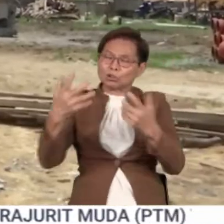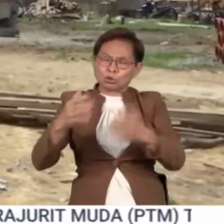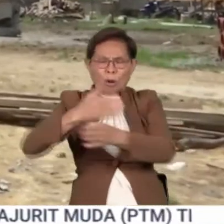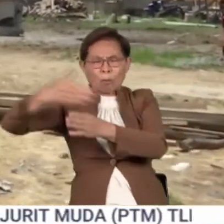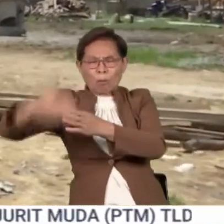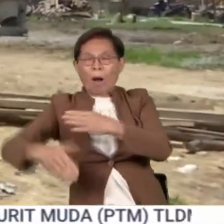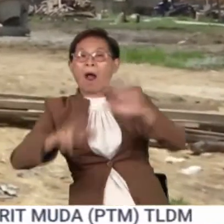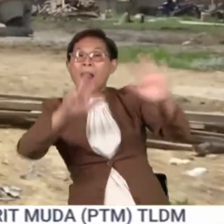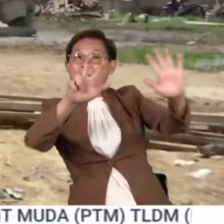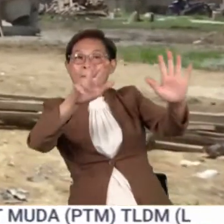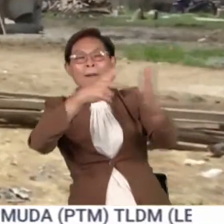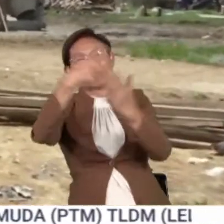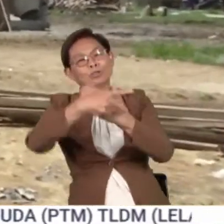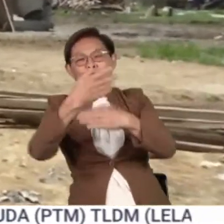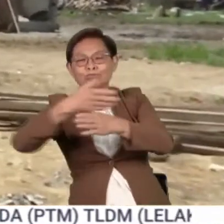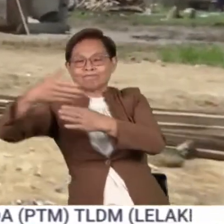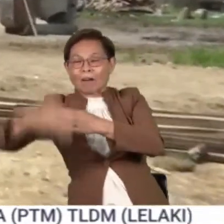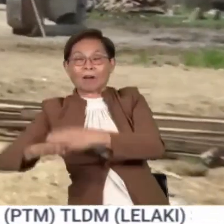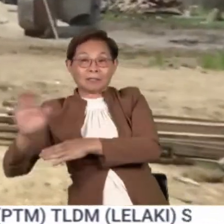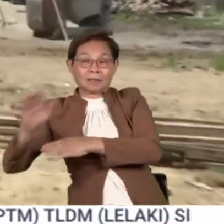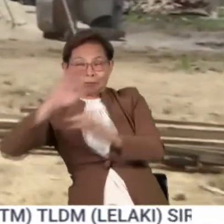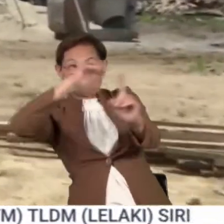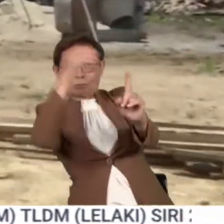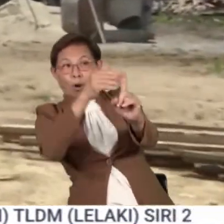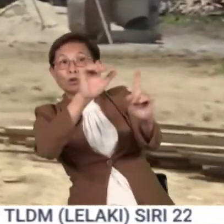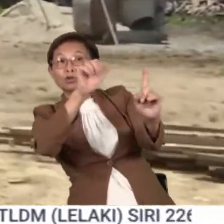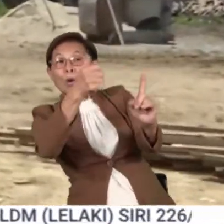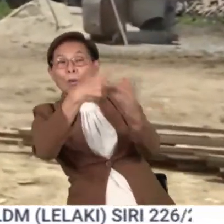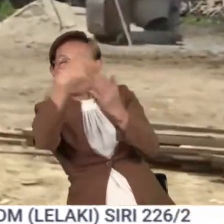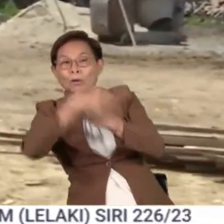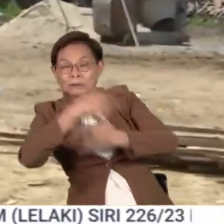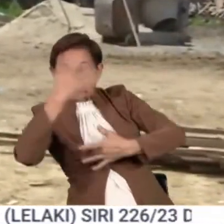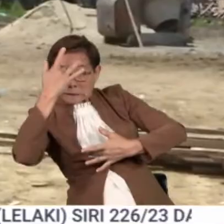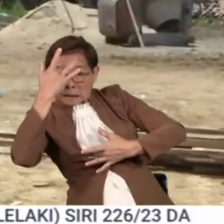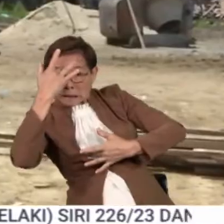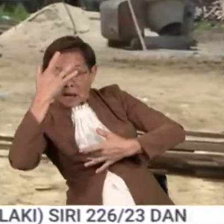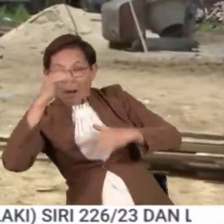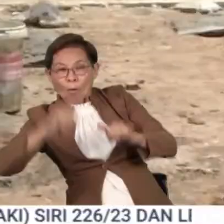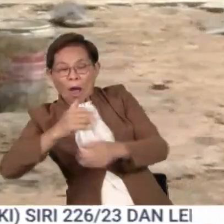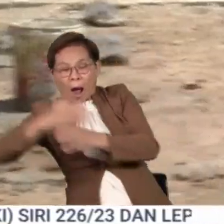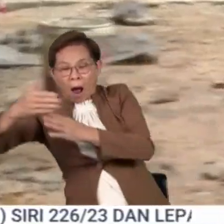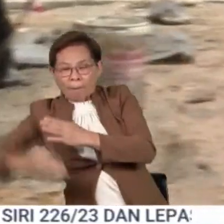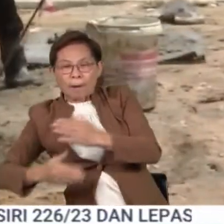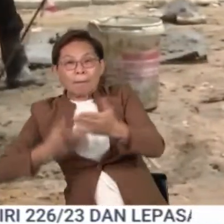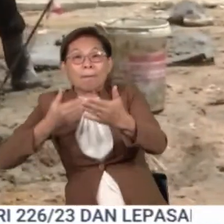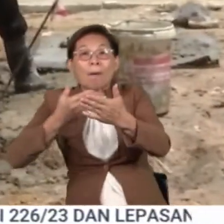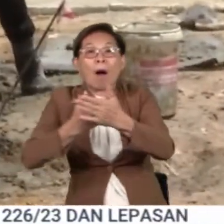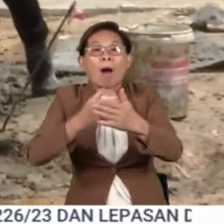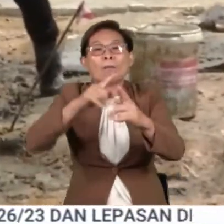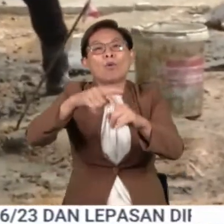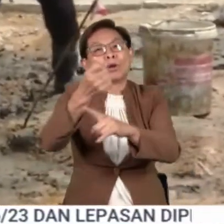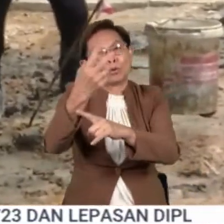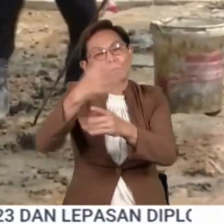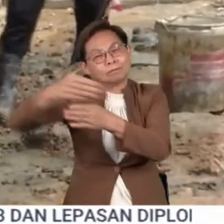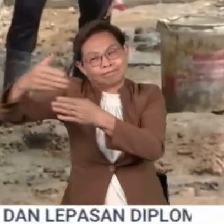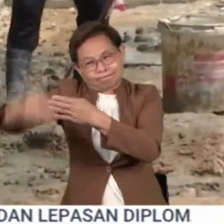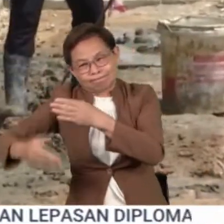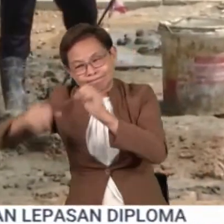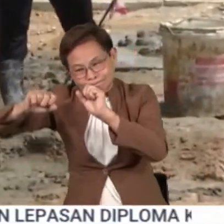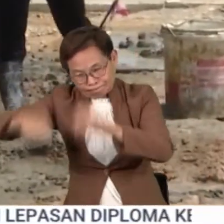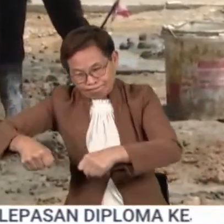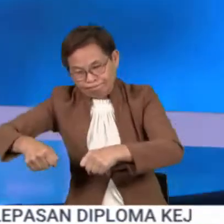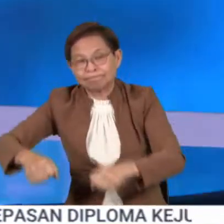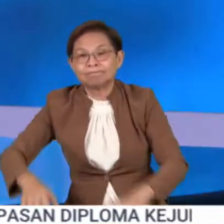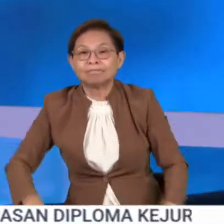menyelesaikan 8 daripadanya pihaknya menyasarkan 10 Project Sakit Prima dapat diselesaikan menjelang hujung tahun ini